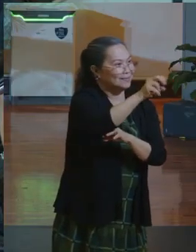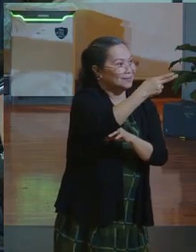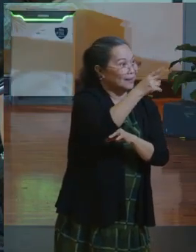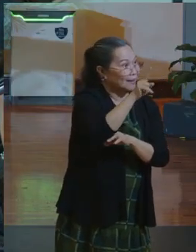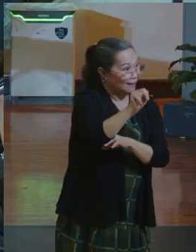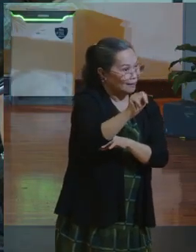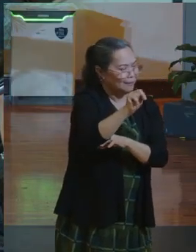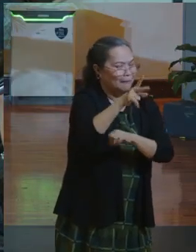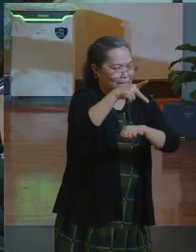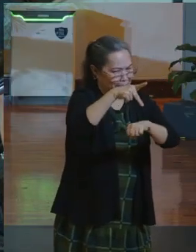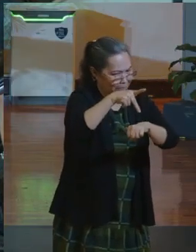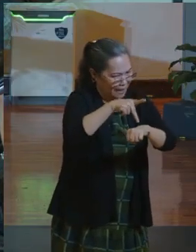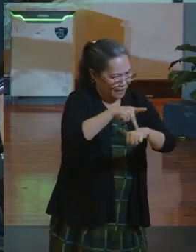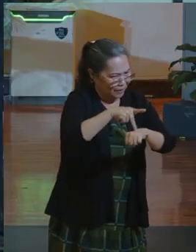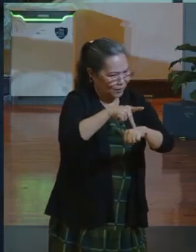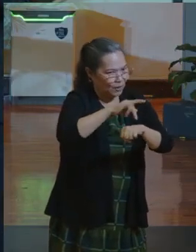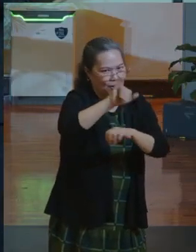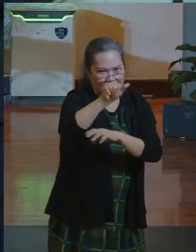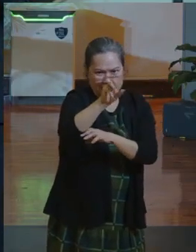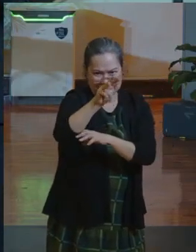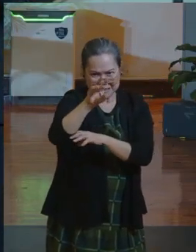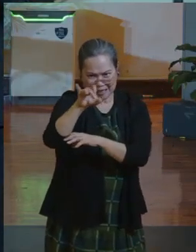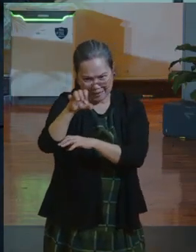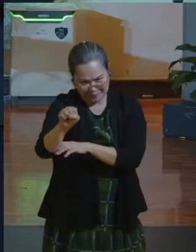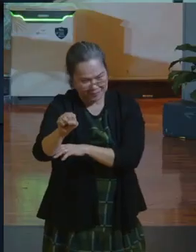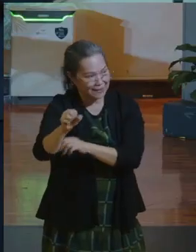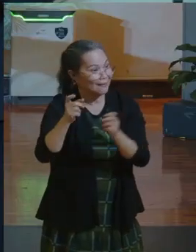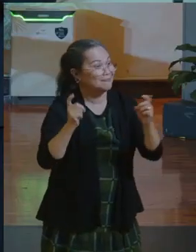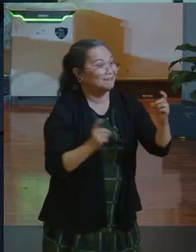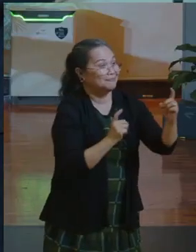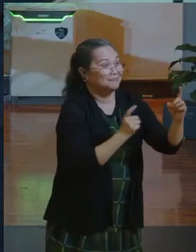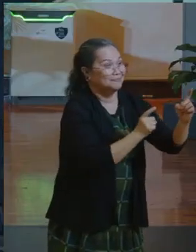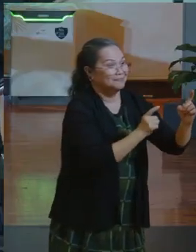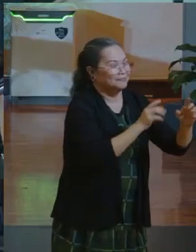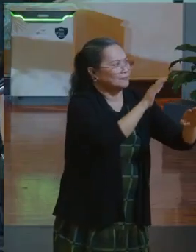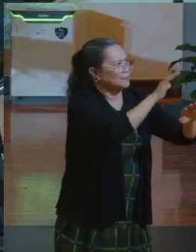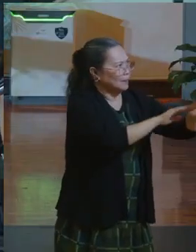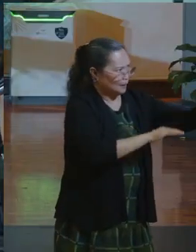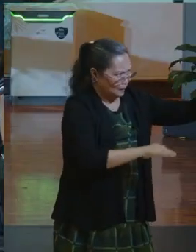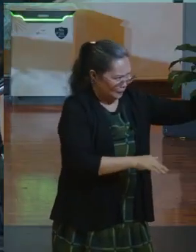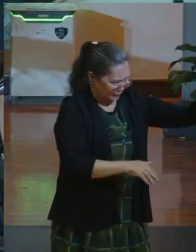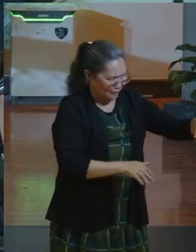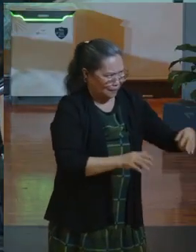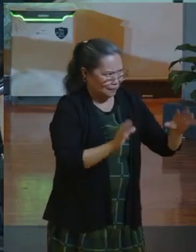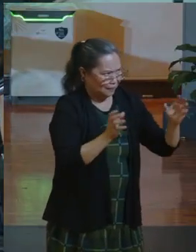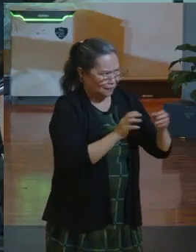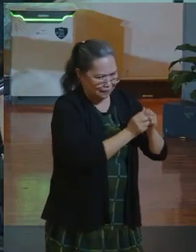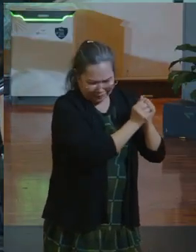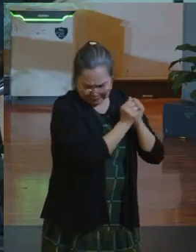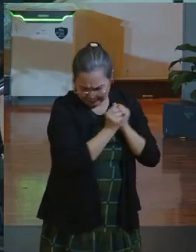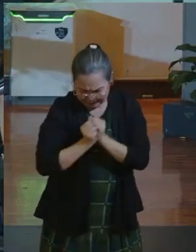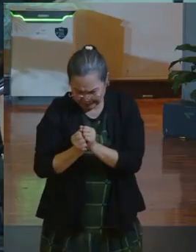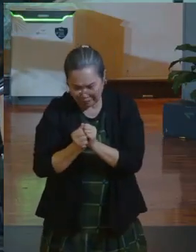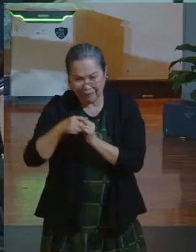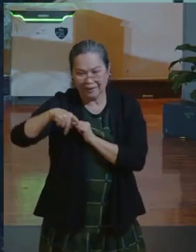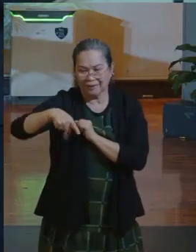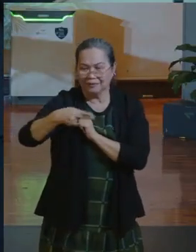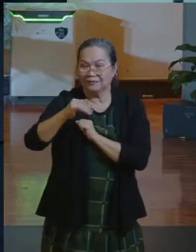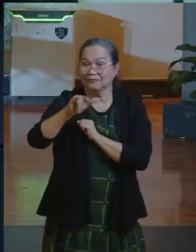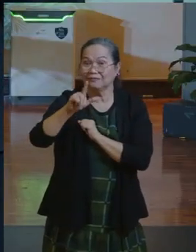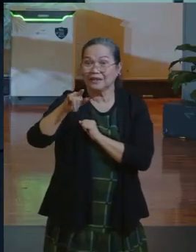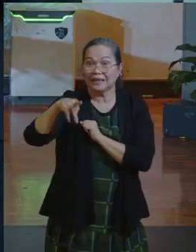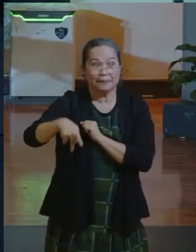si Peter, si James. Tinaho nila kanilang baktada sa Betsaida, si Philip at